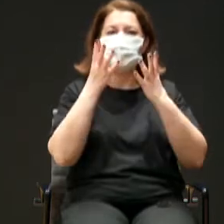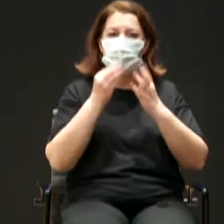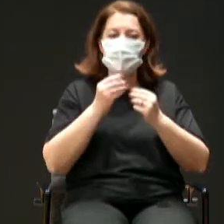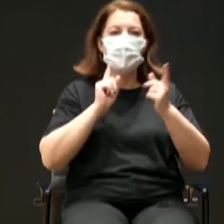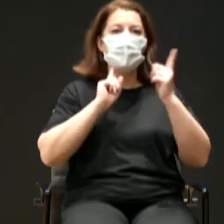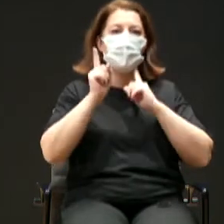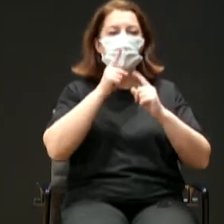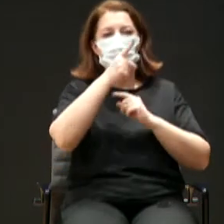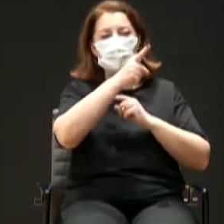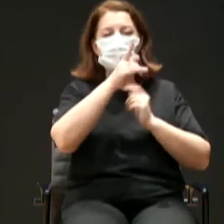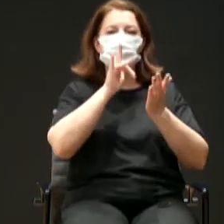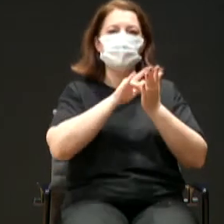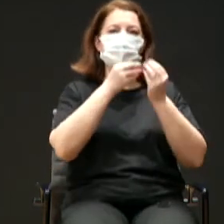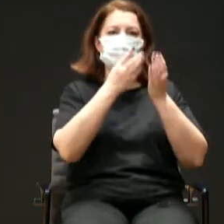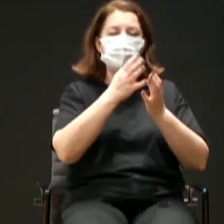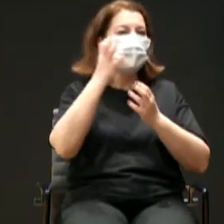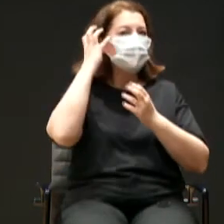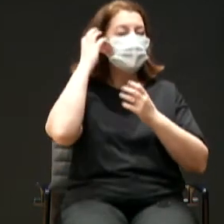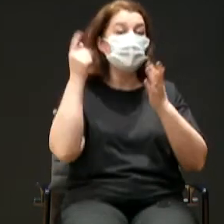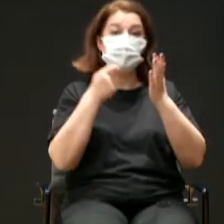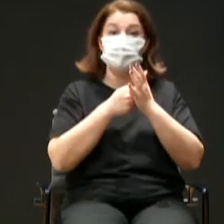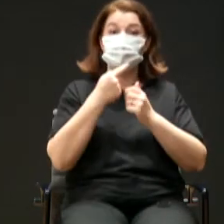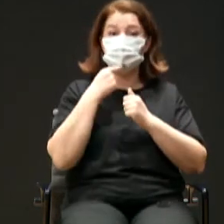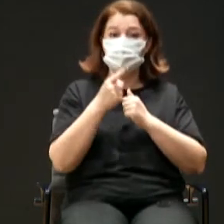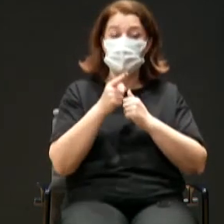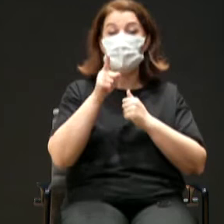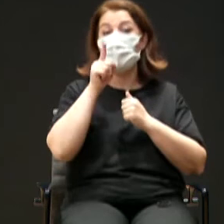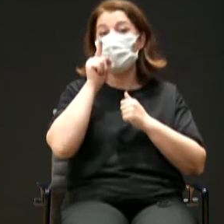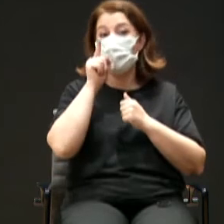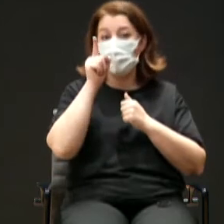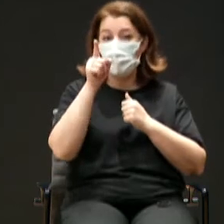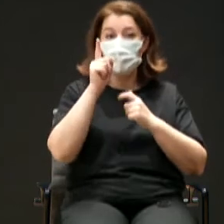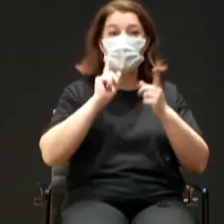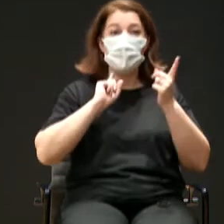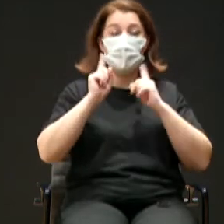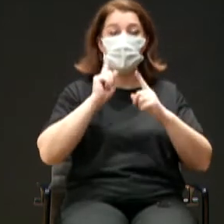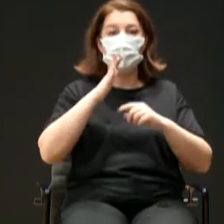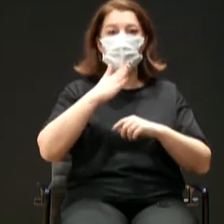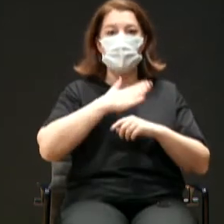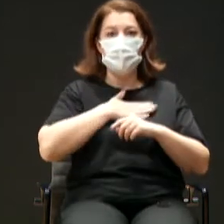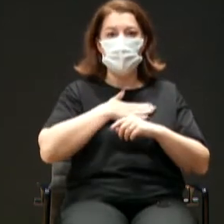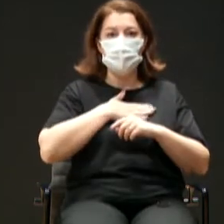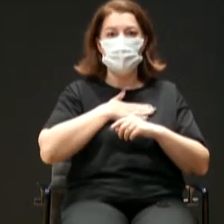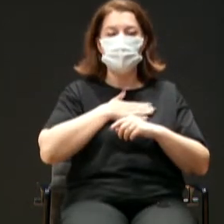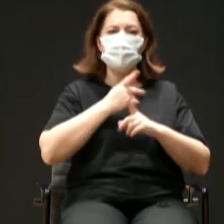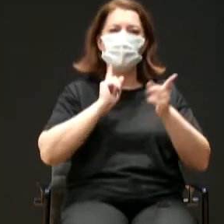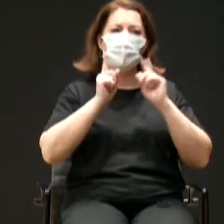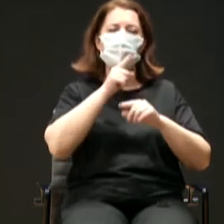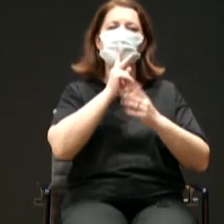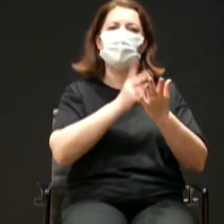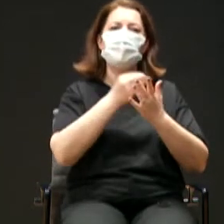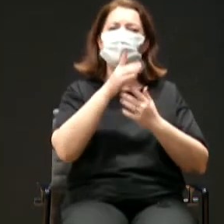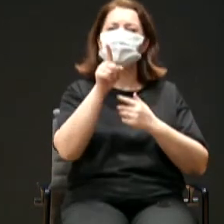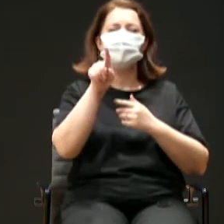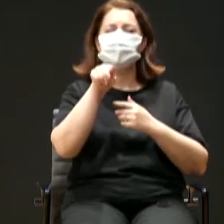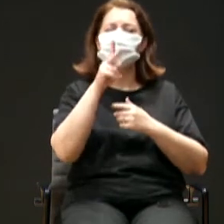cezasını çeker. Bir de vakıf isimleri vererek orayı hukuk önünde, hukuk buna karar verecek. Siz karar